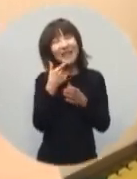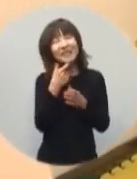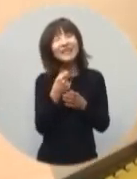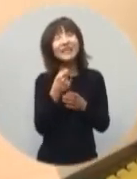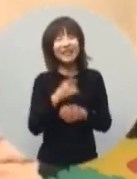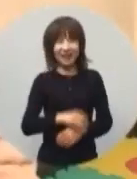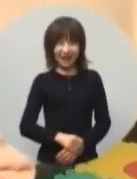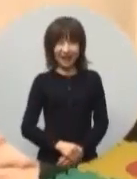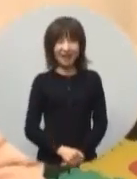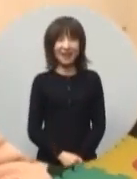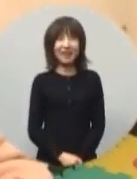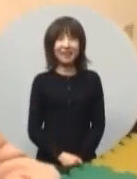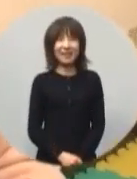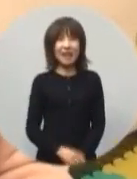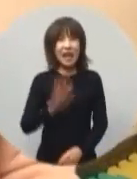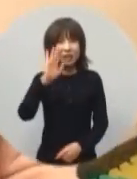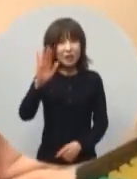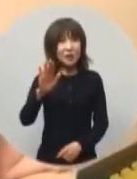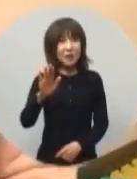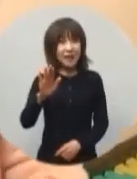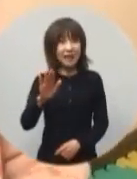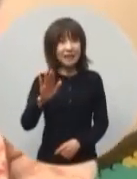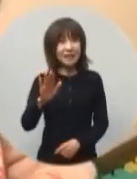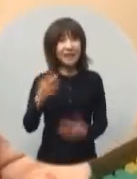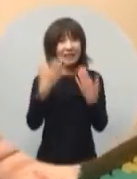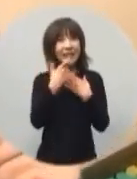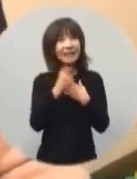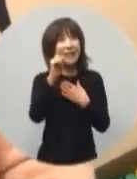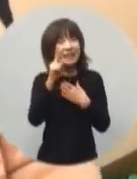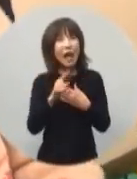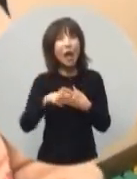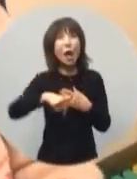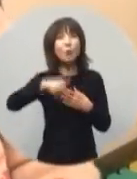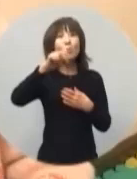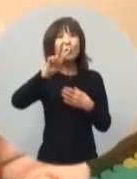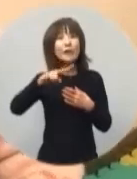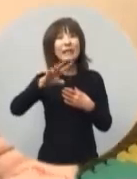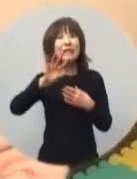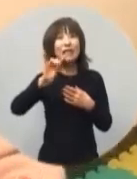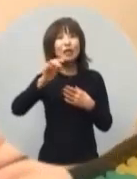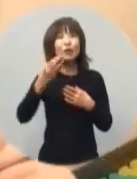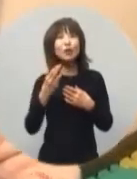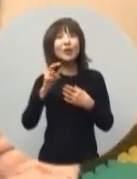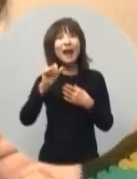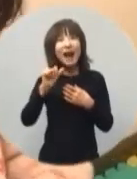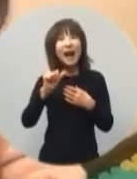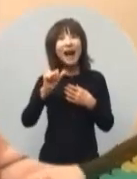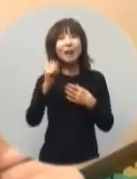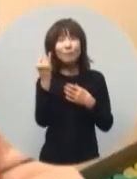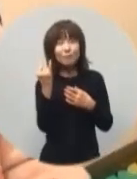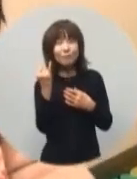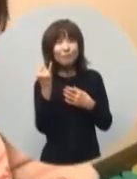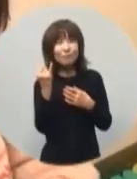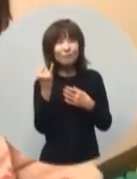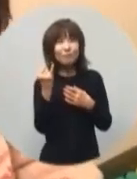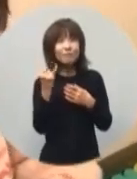。 将来何になりたいですか？ プリキュア。 どうしてプリキュアになりた